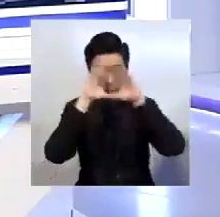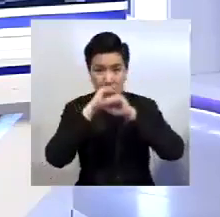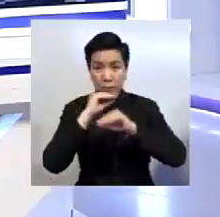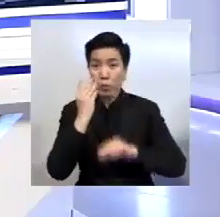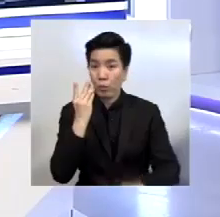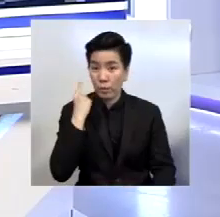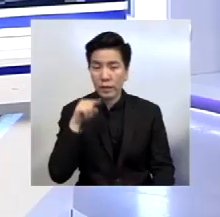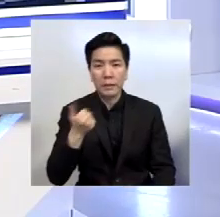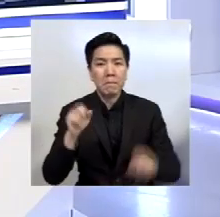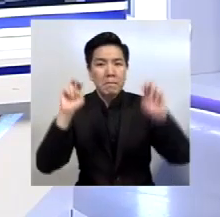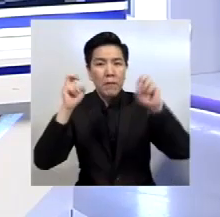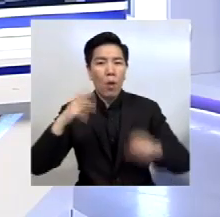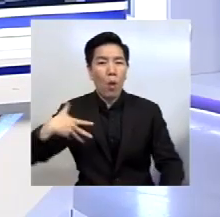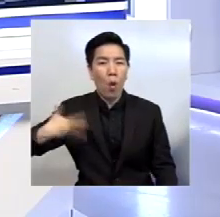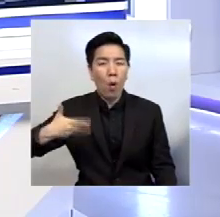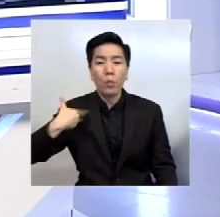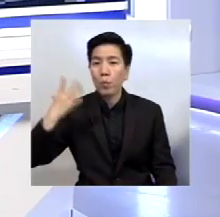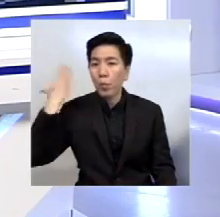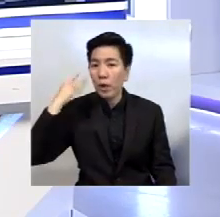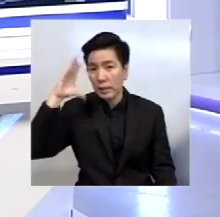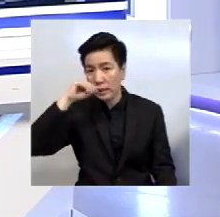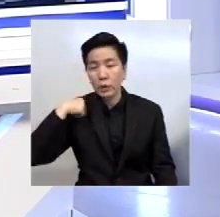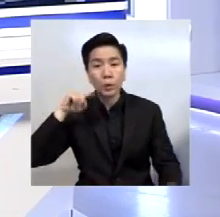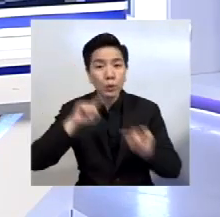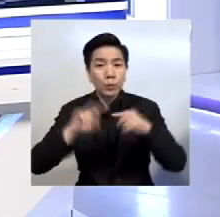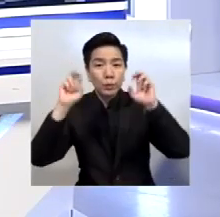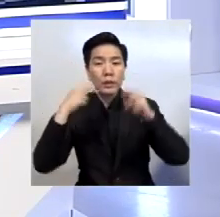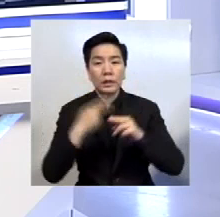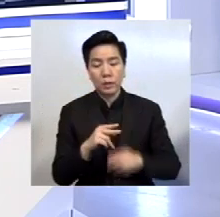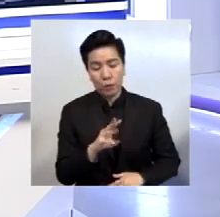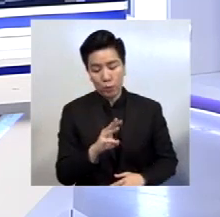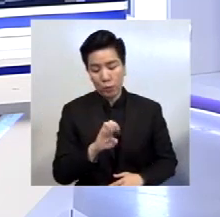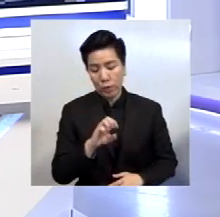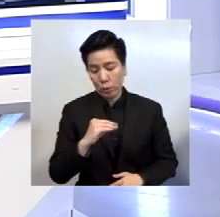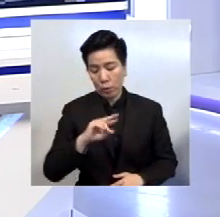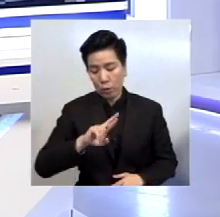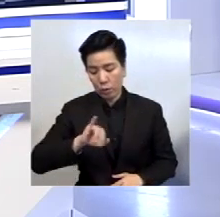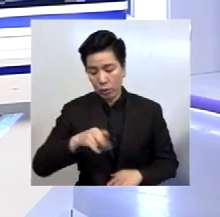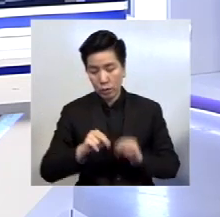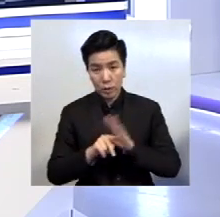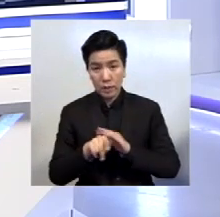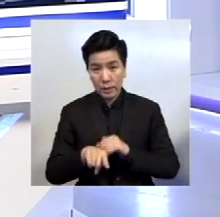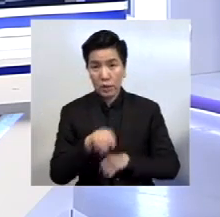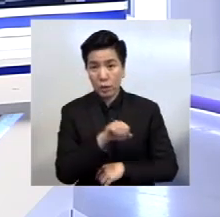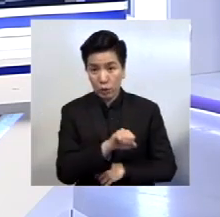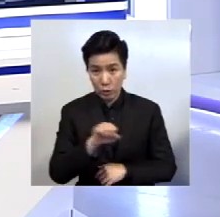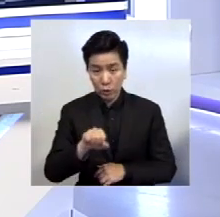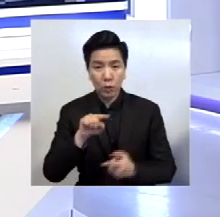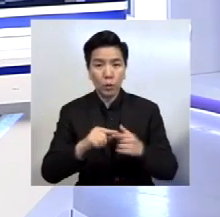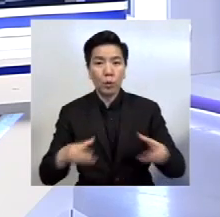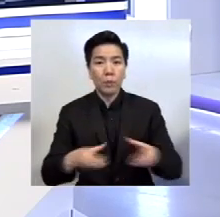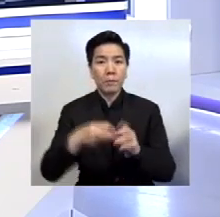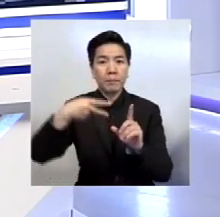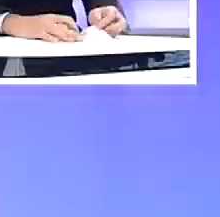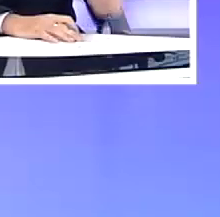กิดเมื่อคืนเนี่ยประเด็นร้อนที่จะไม่พูดถึงไม่ได้เลยก็คือเรื่องที่นายวิโรจน์ลักษณานิสรคนนี้ครับเป็นส.ส.ของอดีตพรรคอน